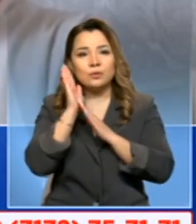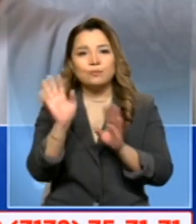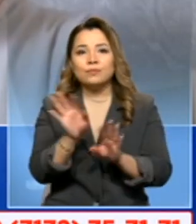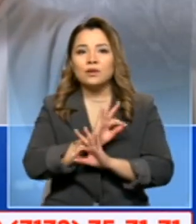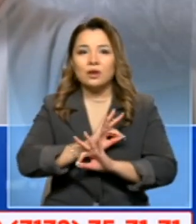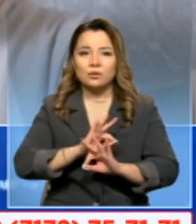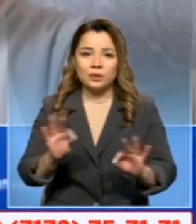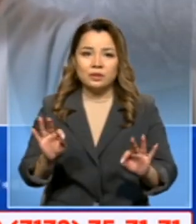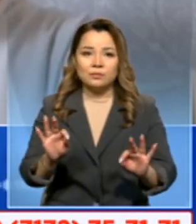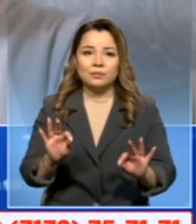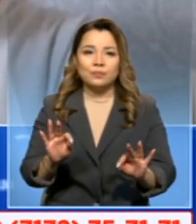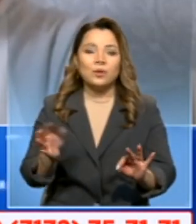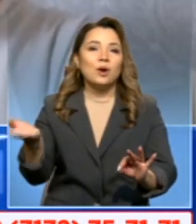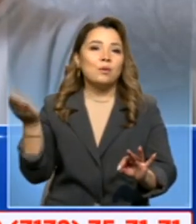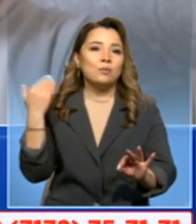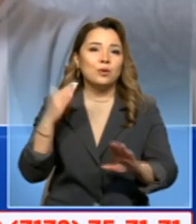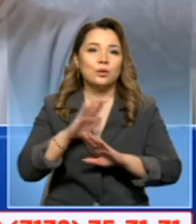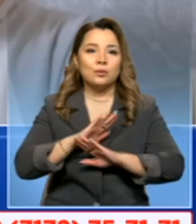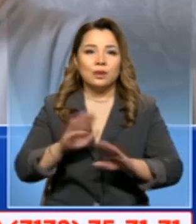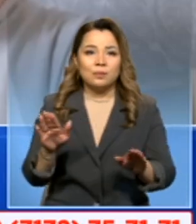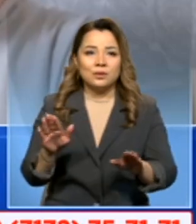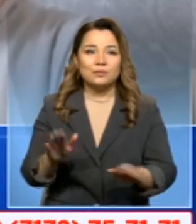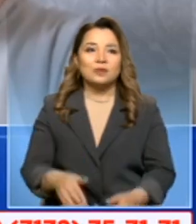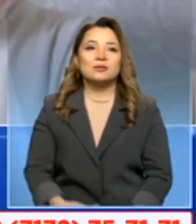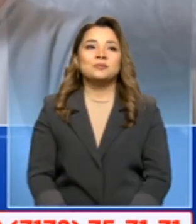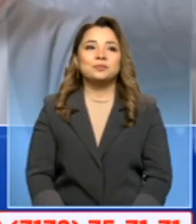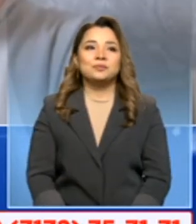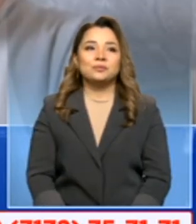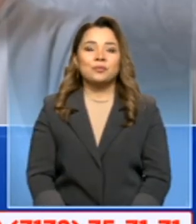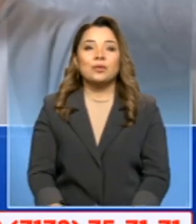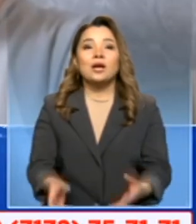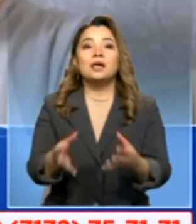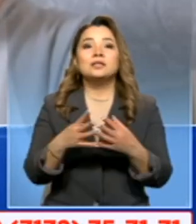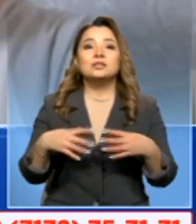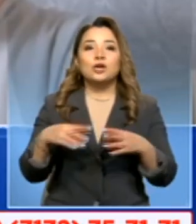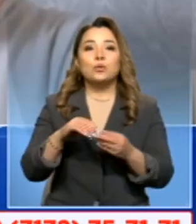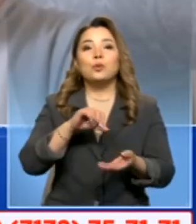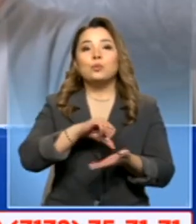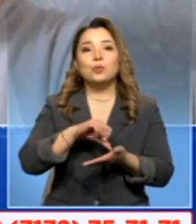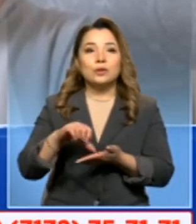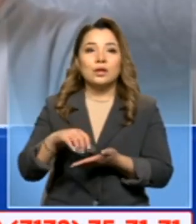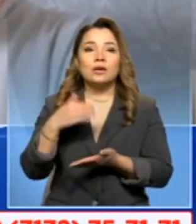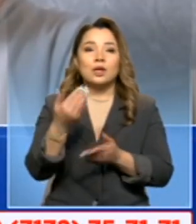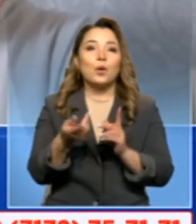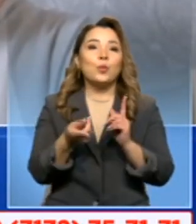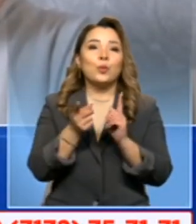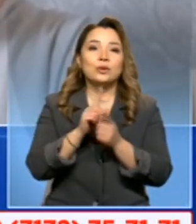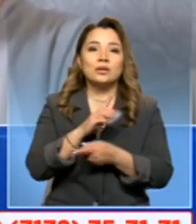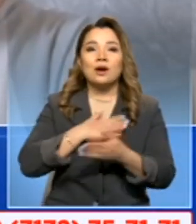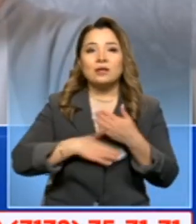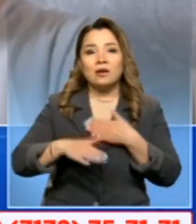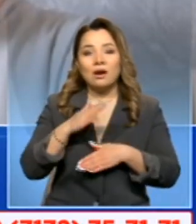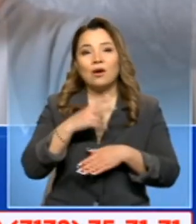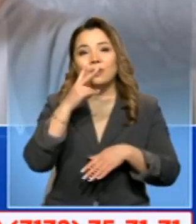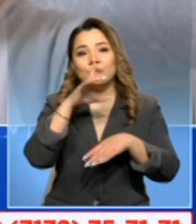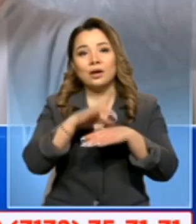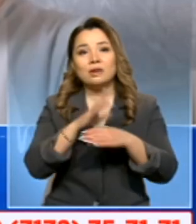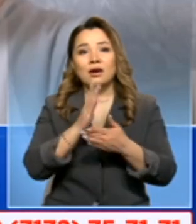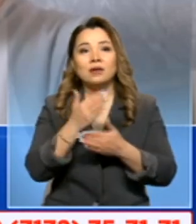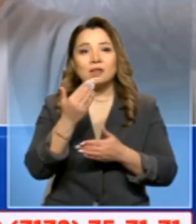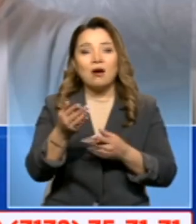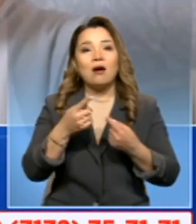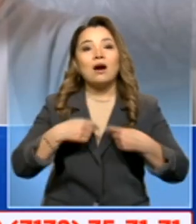керемет. Бұрынғыда емеспін. Жақсы, отбасыңыздағы мүшелер әрине сіздің өзгерісіңізді байқап жүрген болар,